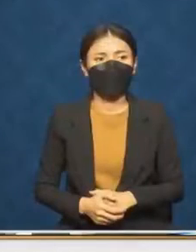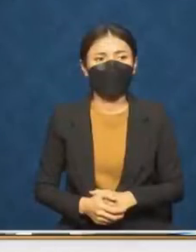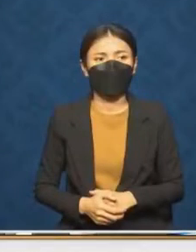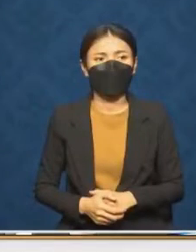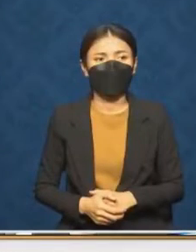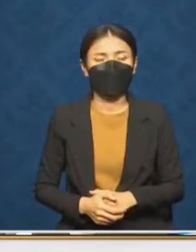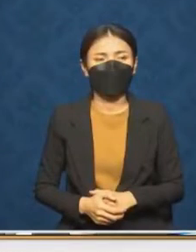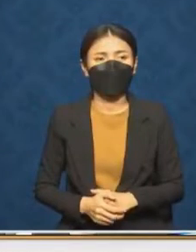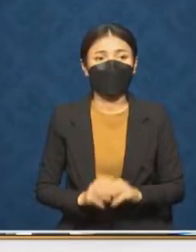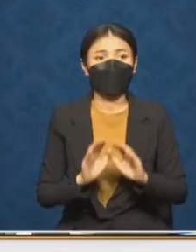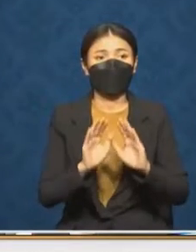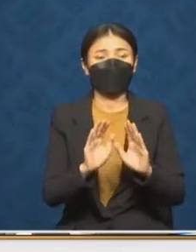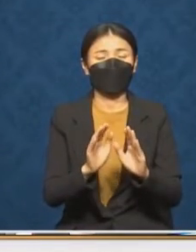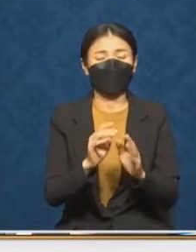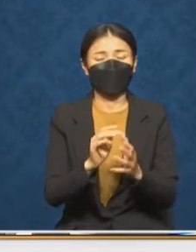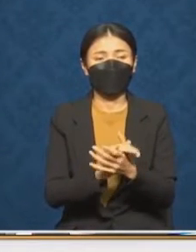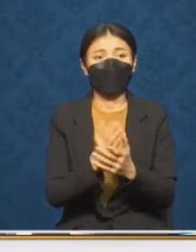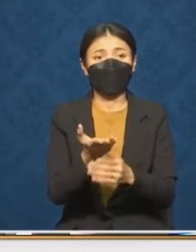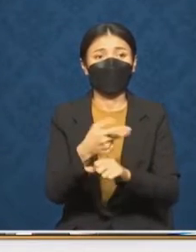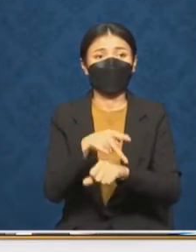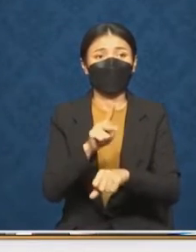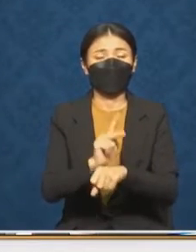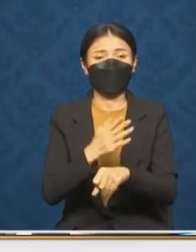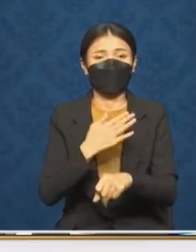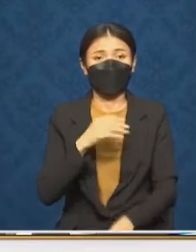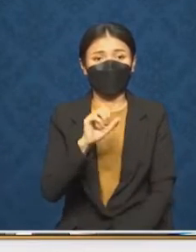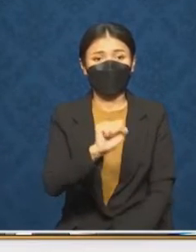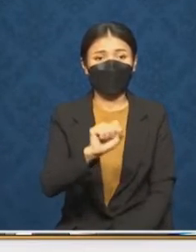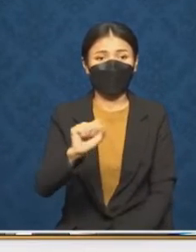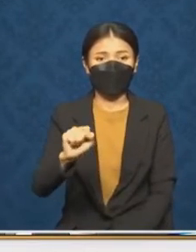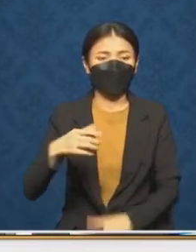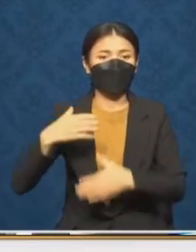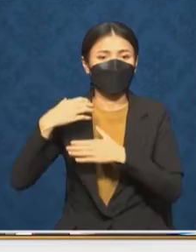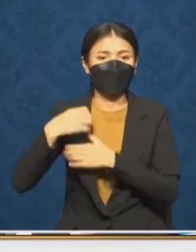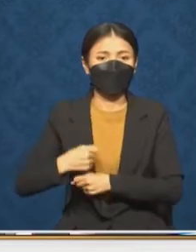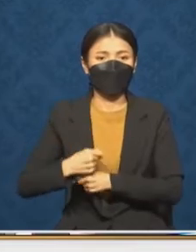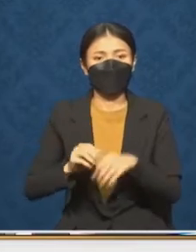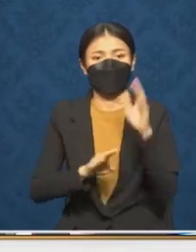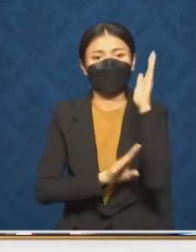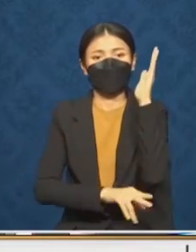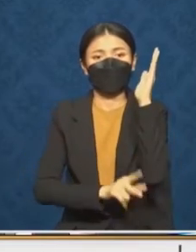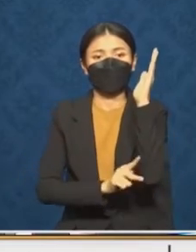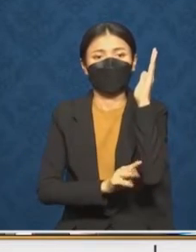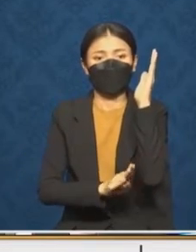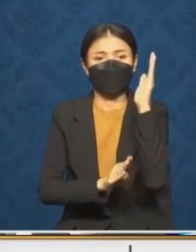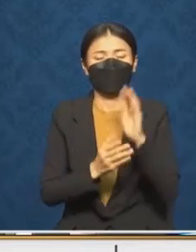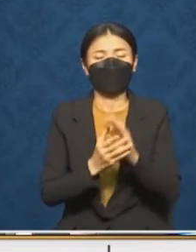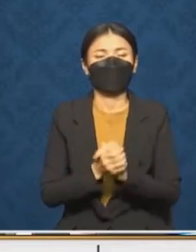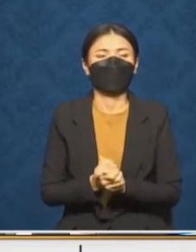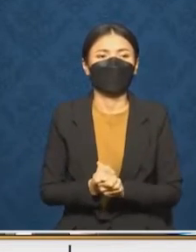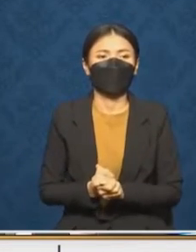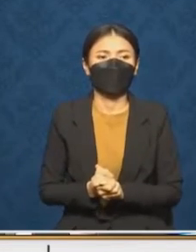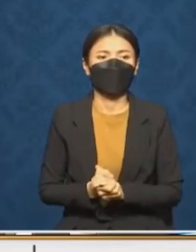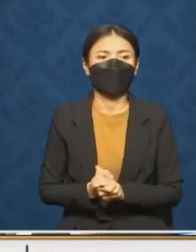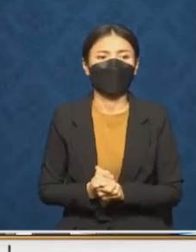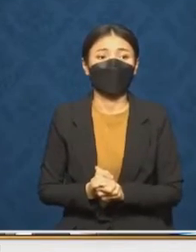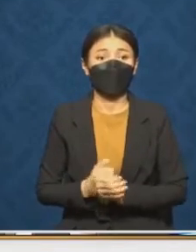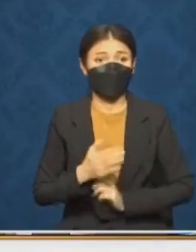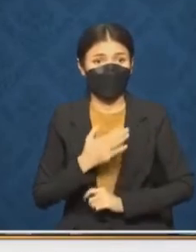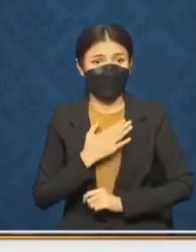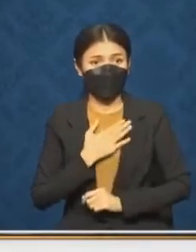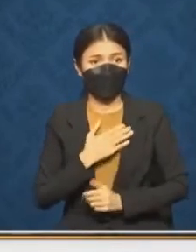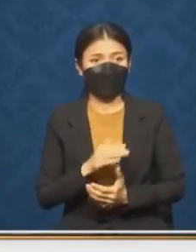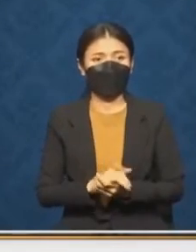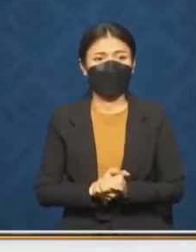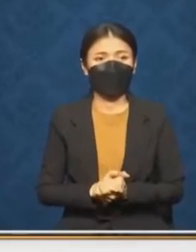กัเปทที่พระรบชัพิมัพี พมิชาตกุ บัญชีรายชื่อ พักปชธิปัดจากสวัดกระบีค่ะ ทานคะ ดิชันและทสาสอสาคอนเกี่ว